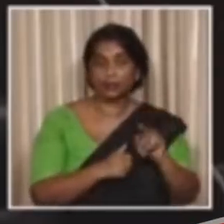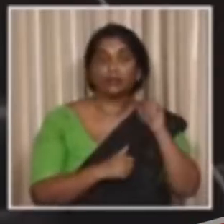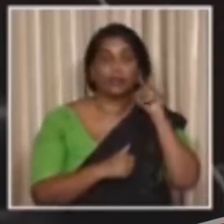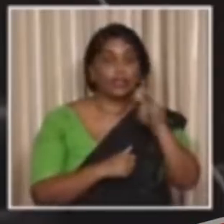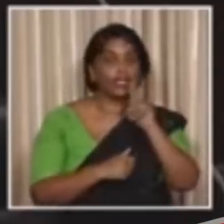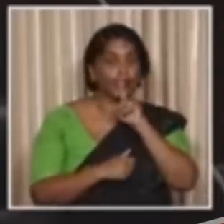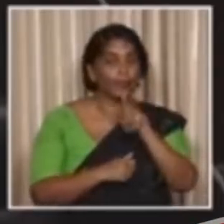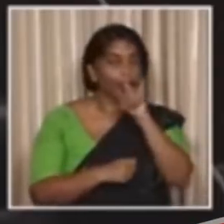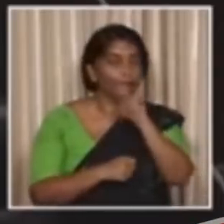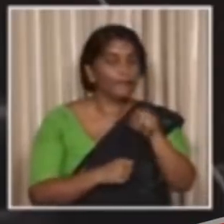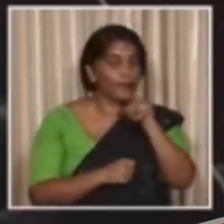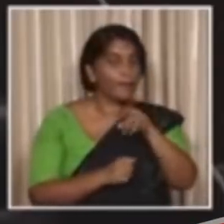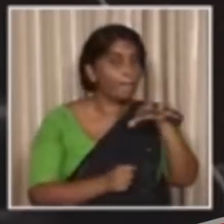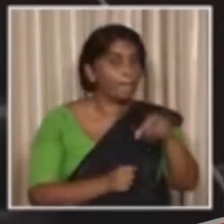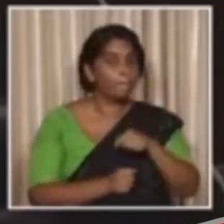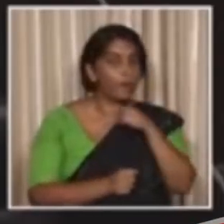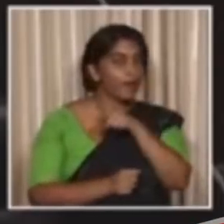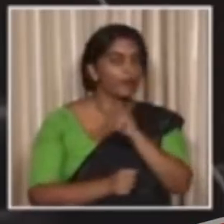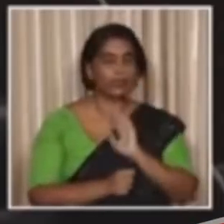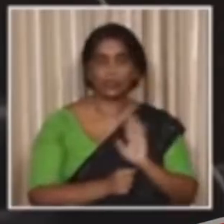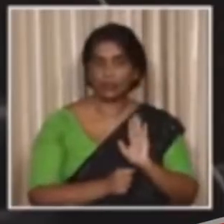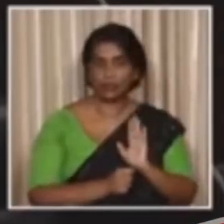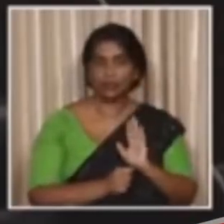කියන වැරදි භාවිතාවන් මත ගත්ත තීරණයක් නෙවෙයි